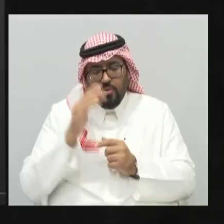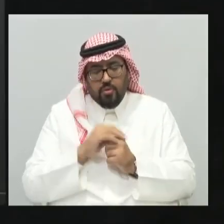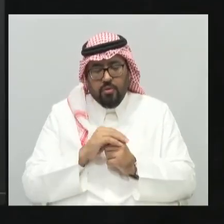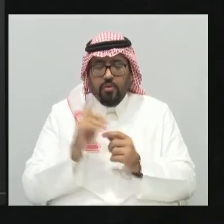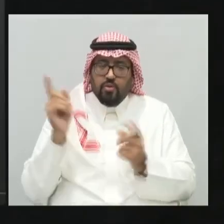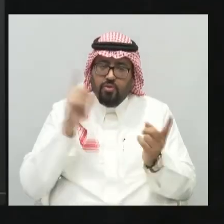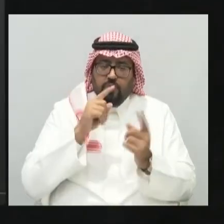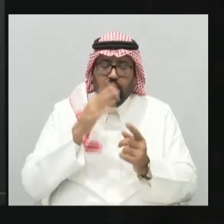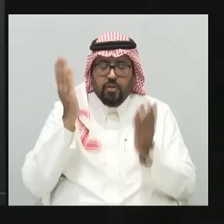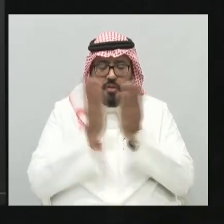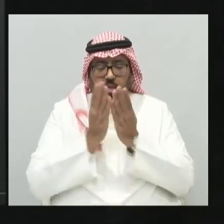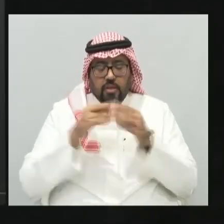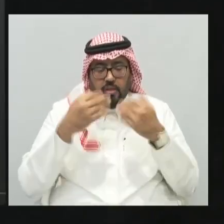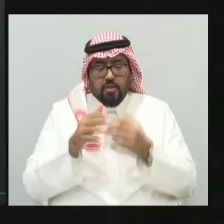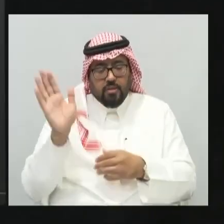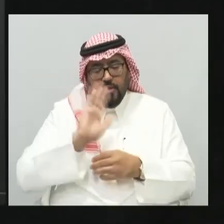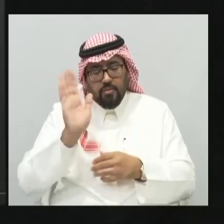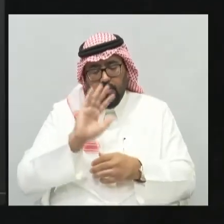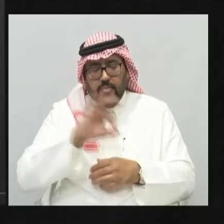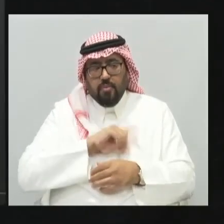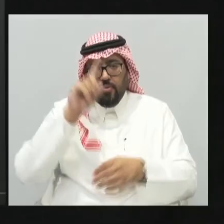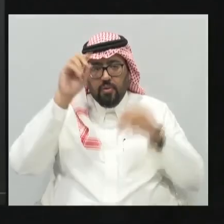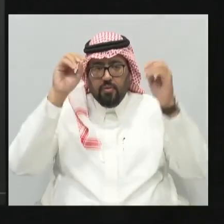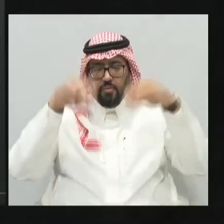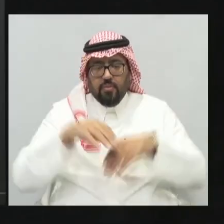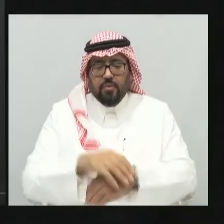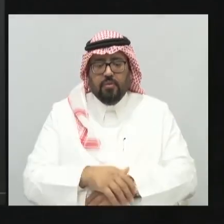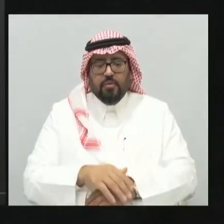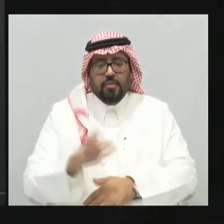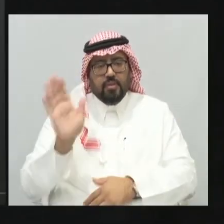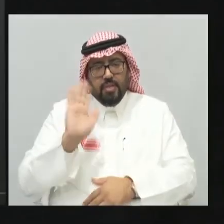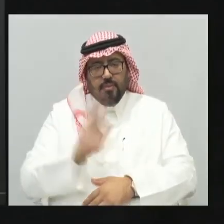نلتقي في درس القادم باذن الله استودعكم الله الذي لا تضيع ودائعه في امان الله